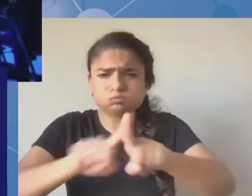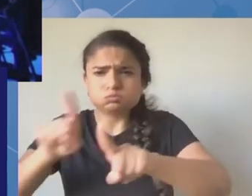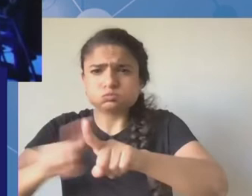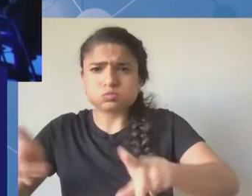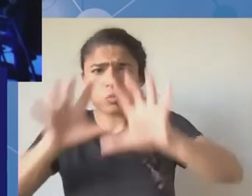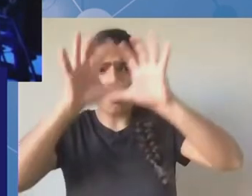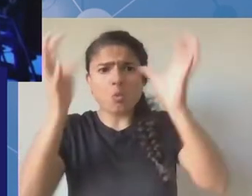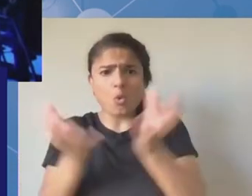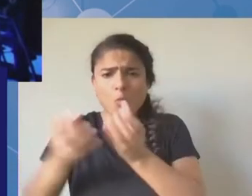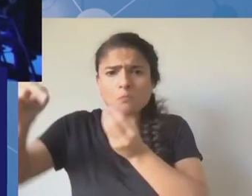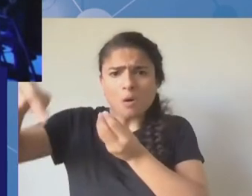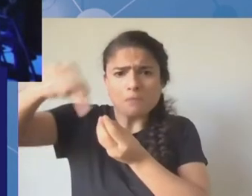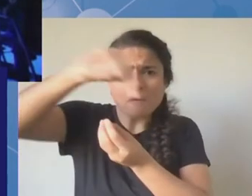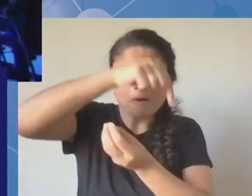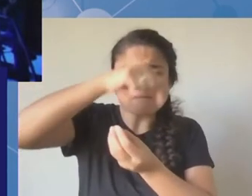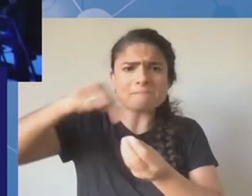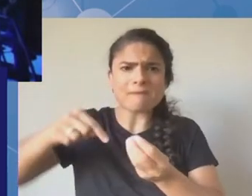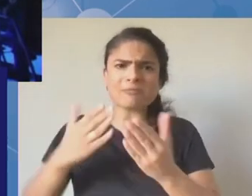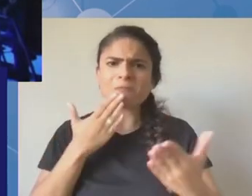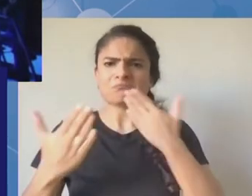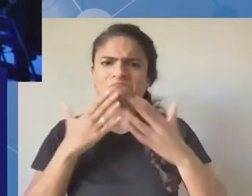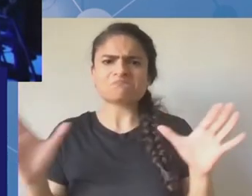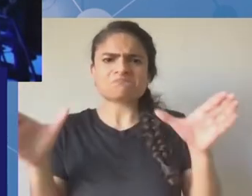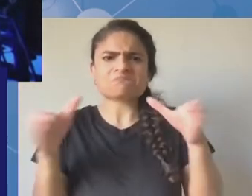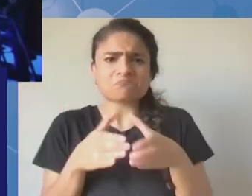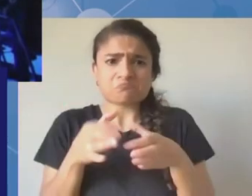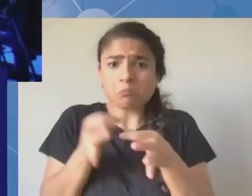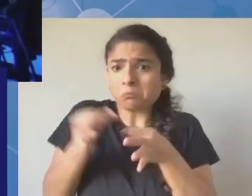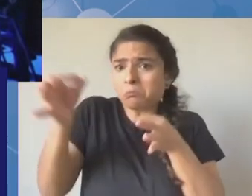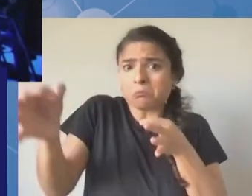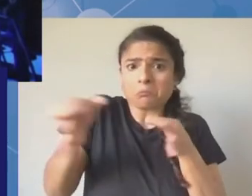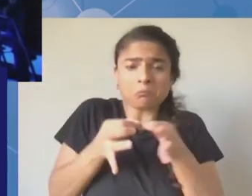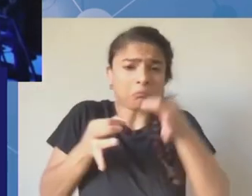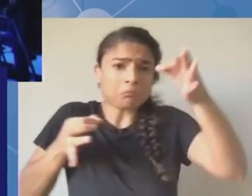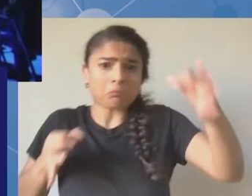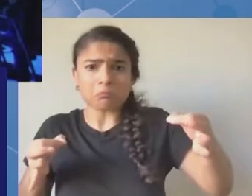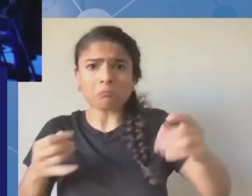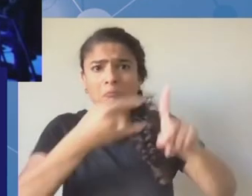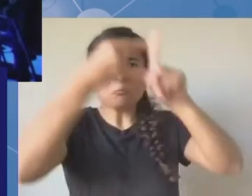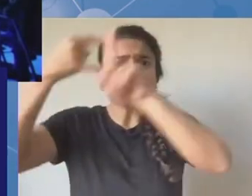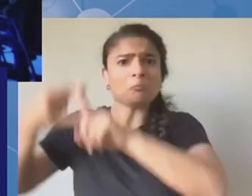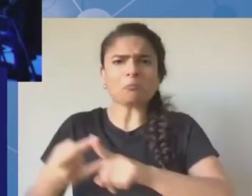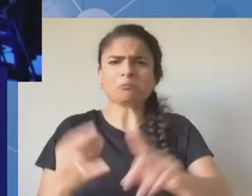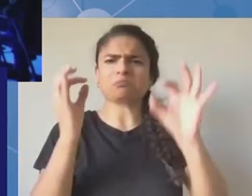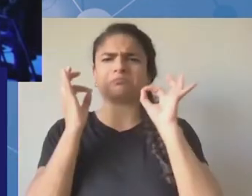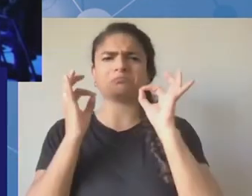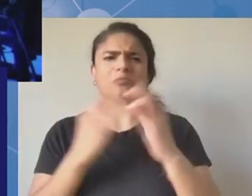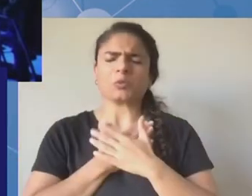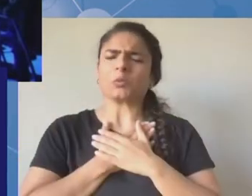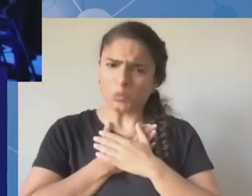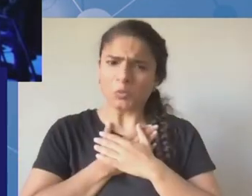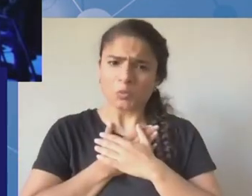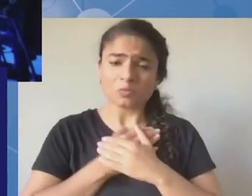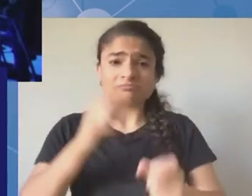أجل نجاح هذا المنتدى وعلى إمكانية اللقاء عن